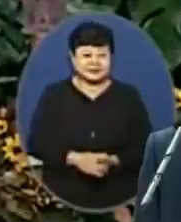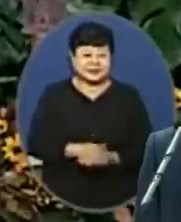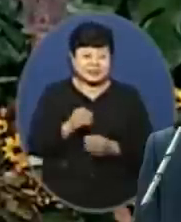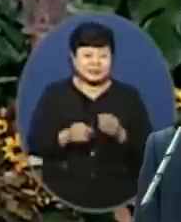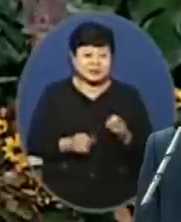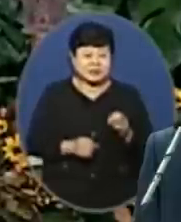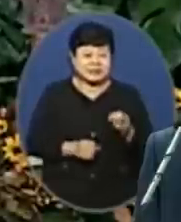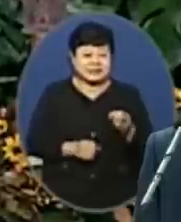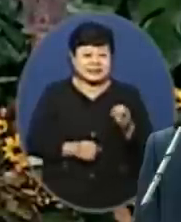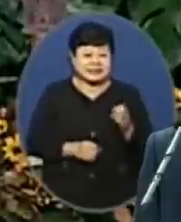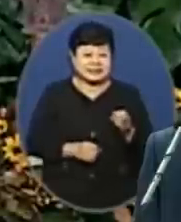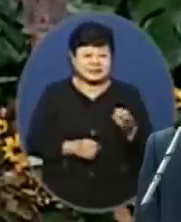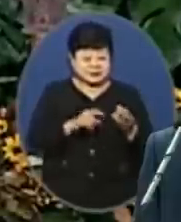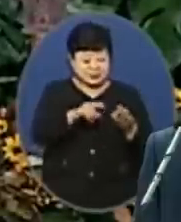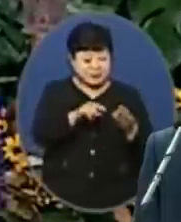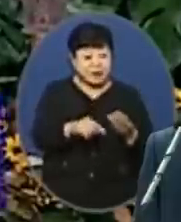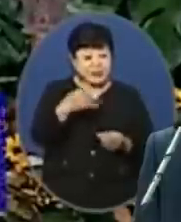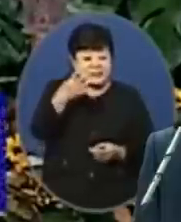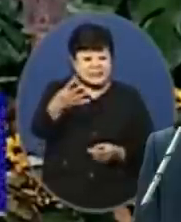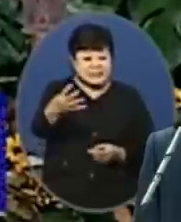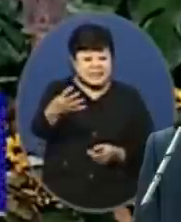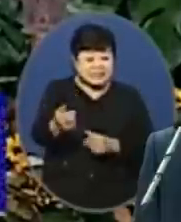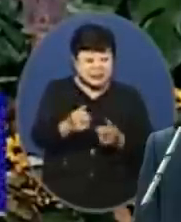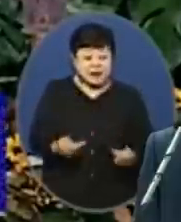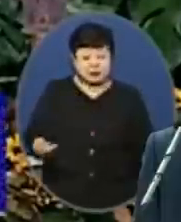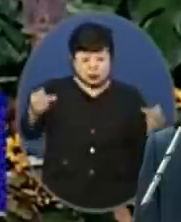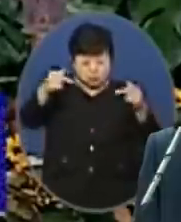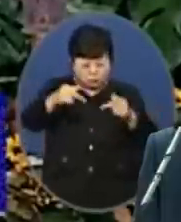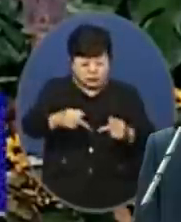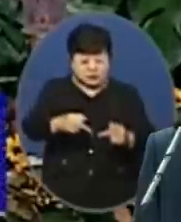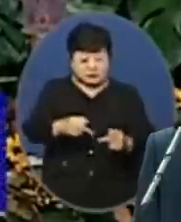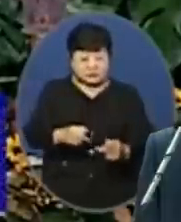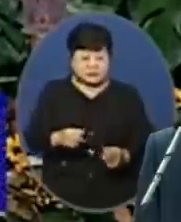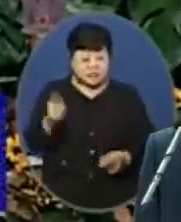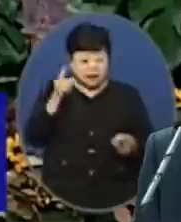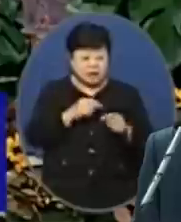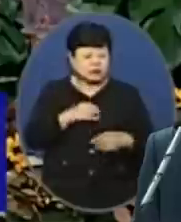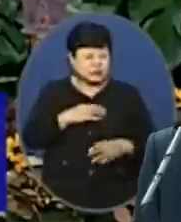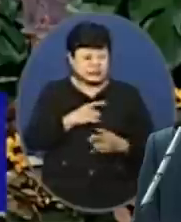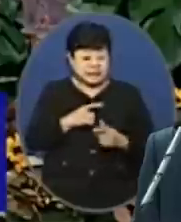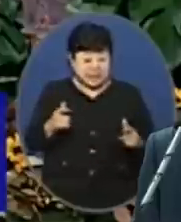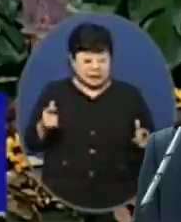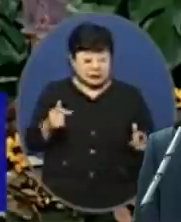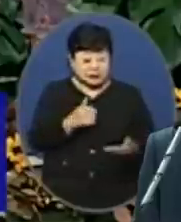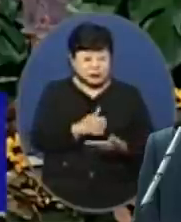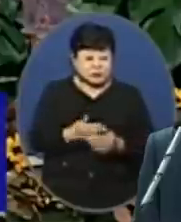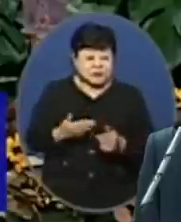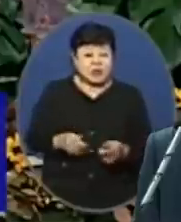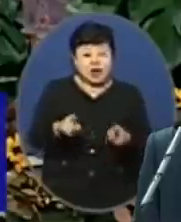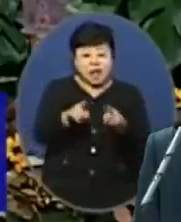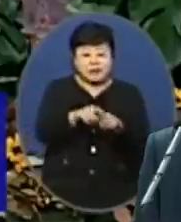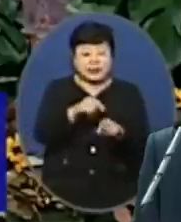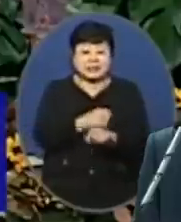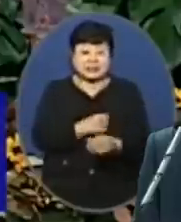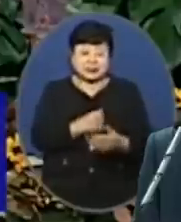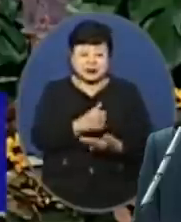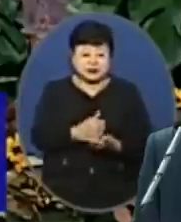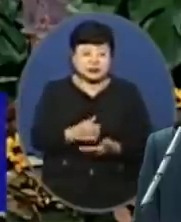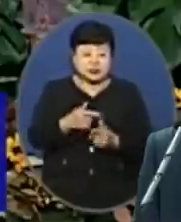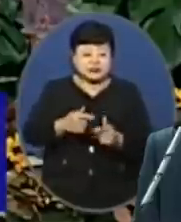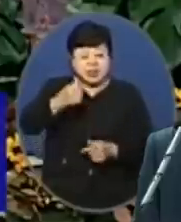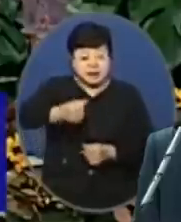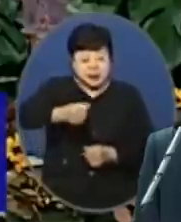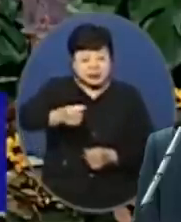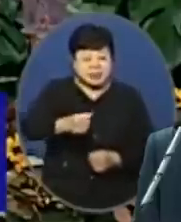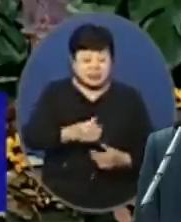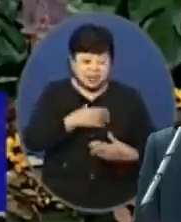시편 23편 4절처럼 내가 사망의 엄습한 골짜기로 다닐지라도 해를 두려워하지 않을 것은 주께서 나와 함께 하심이라. 주의 지팡이와